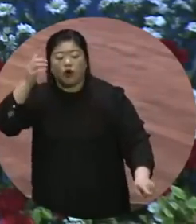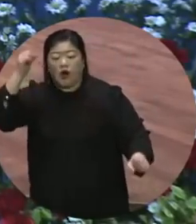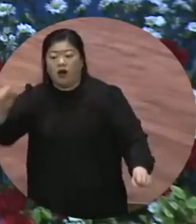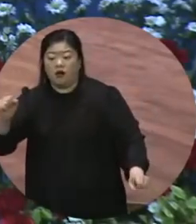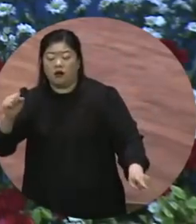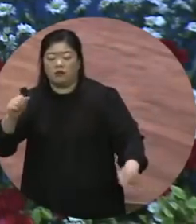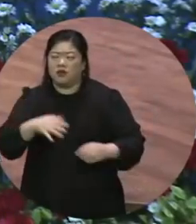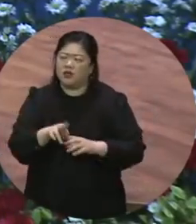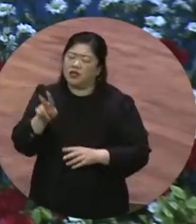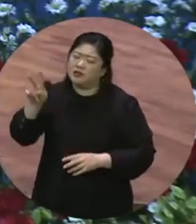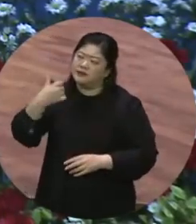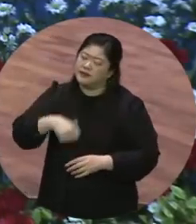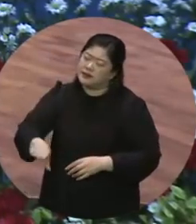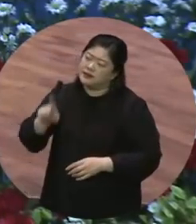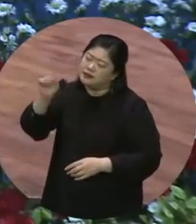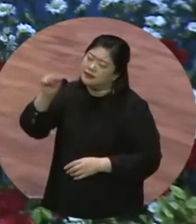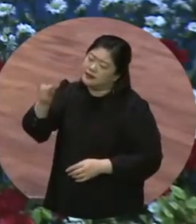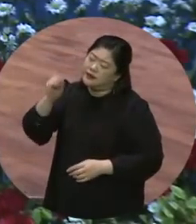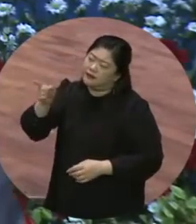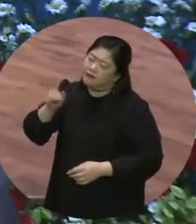상상만 해도 엄청나지 않습니까?